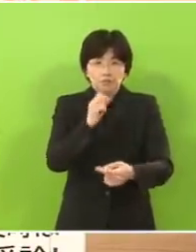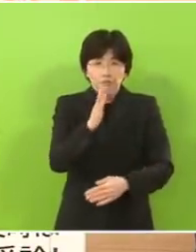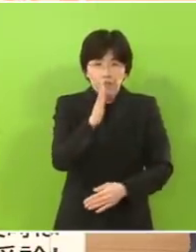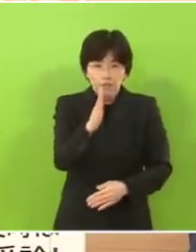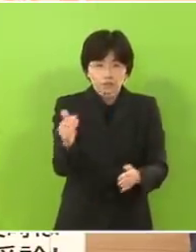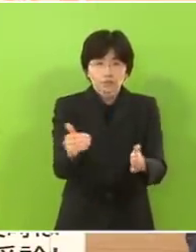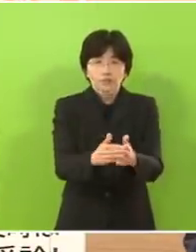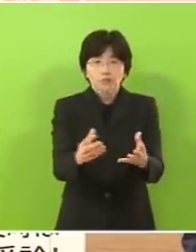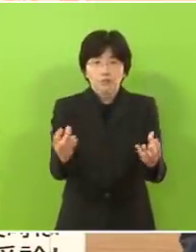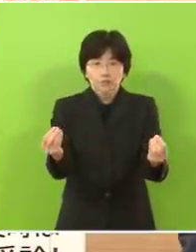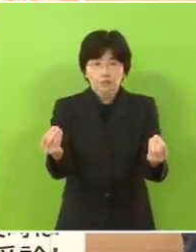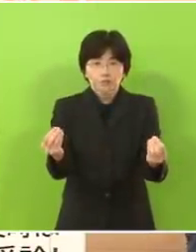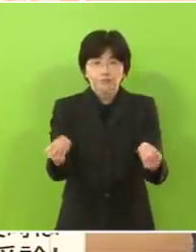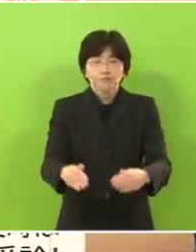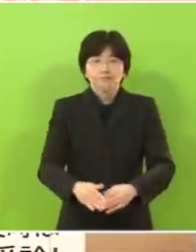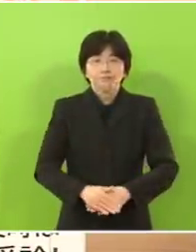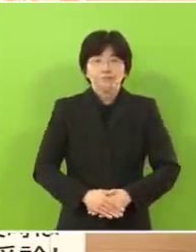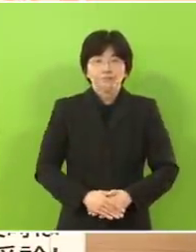致します以上です